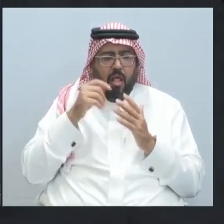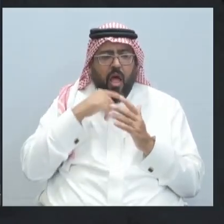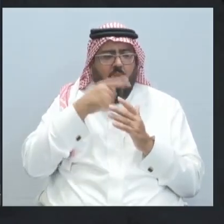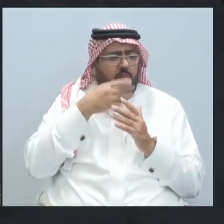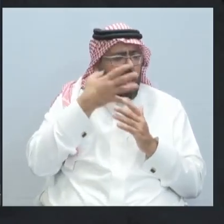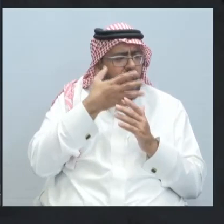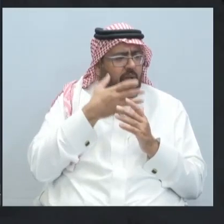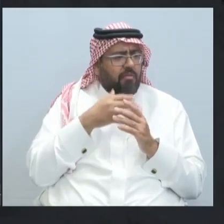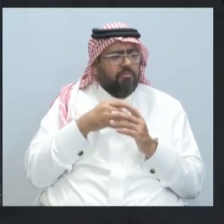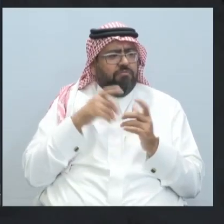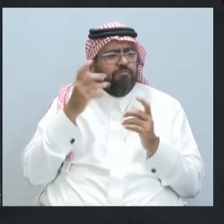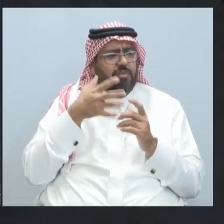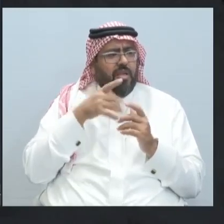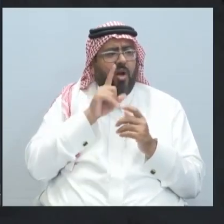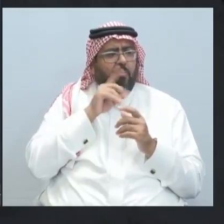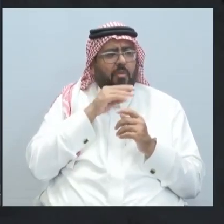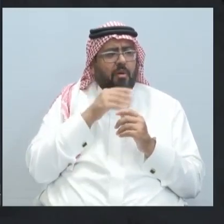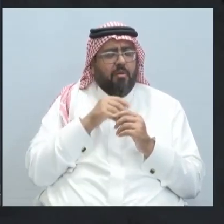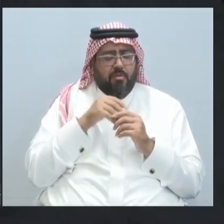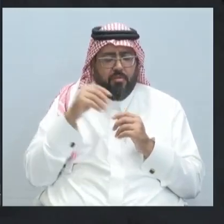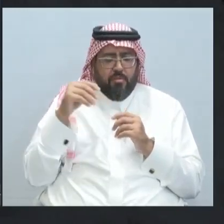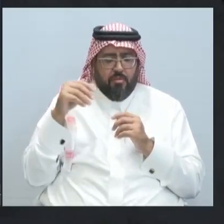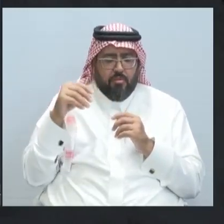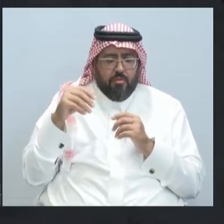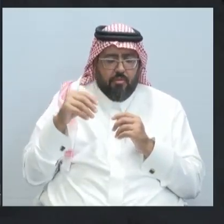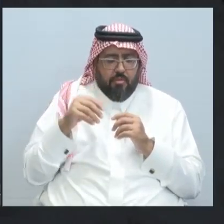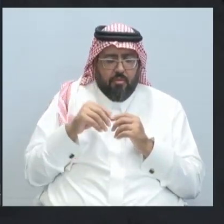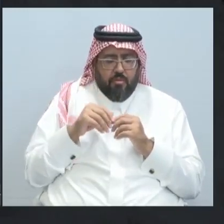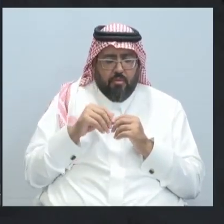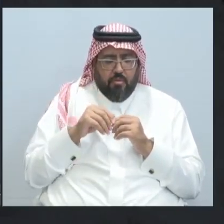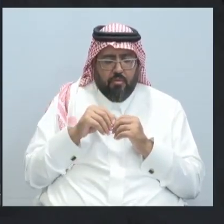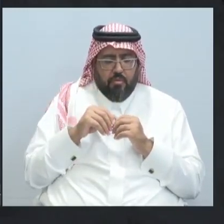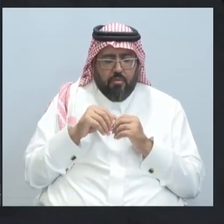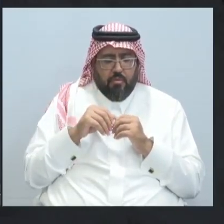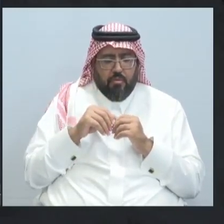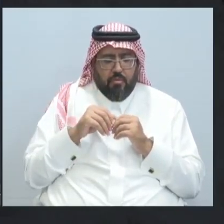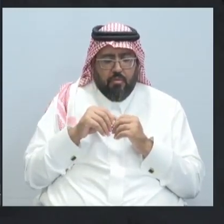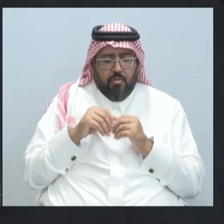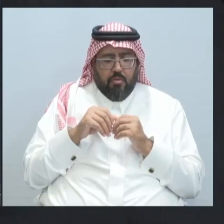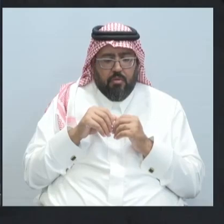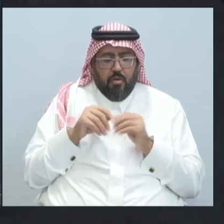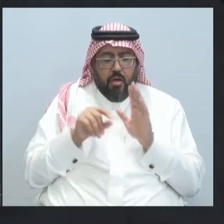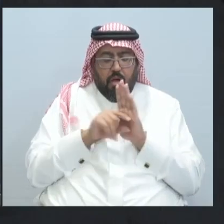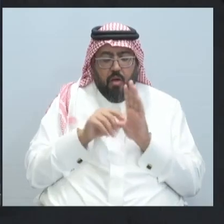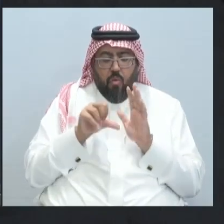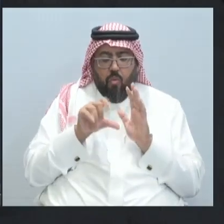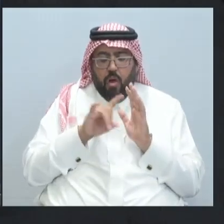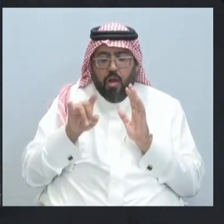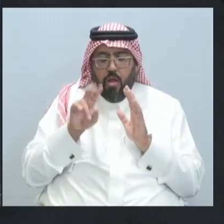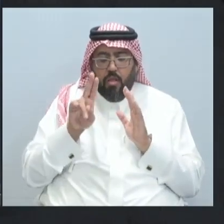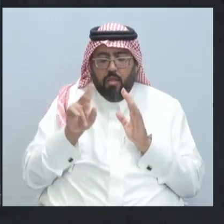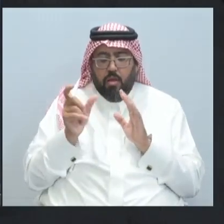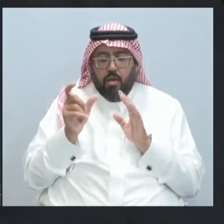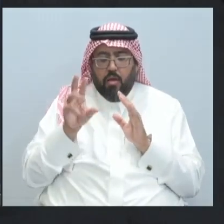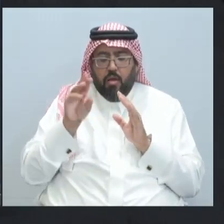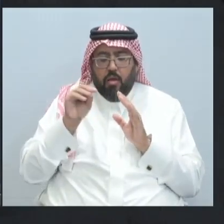كلام هو يؤذي والديه وهذا ايضا من العقوق ومن صور العقوق لهذا جاء في الايه ولا تنهرهما